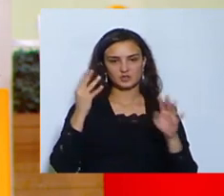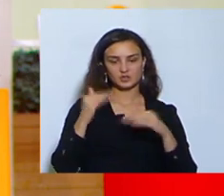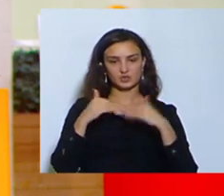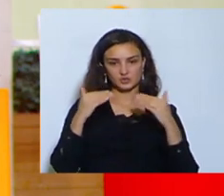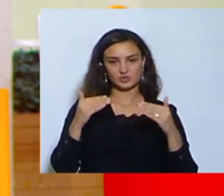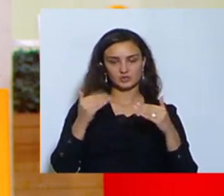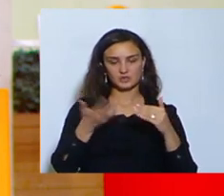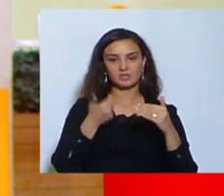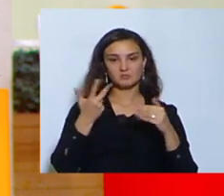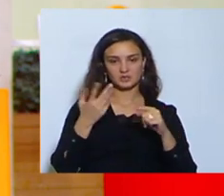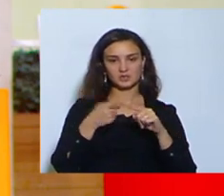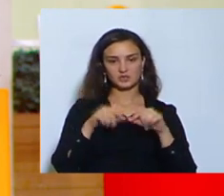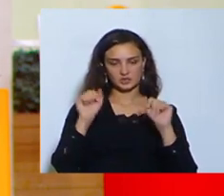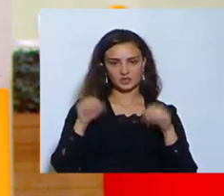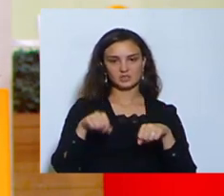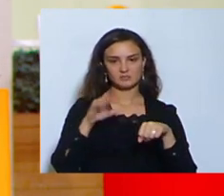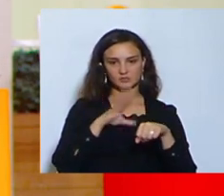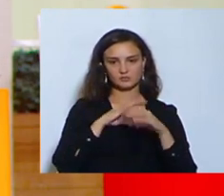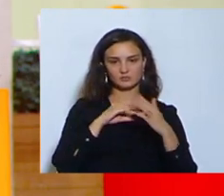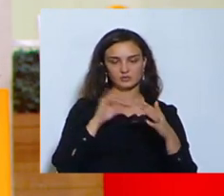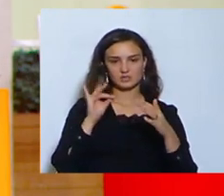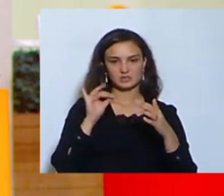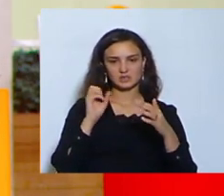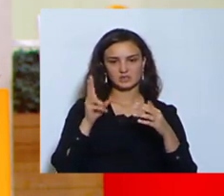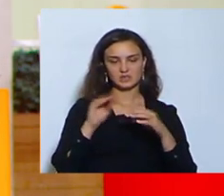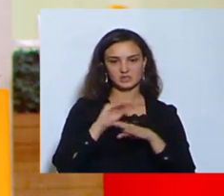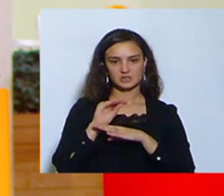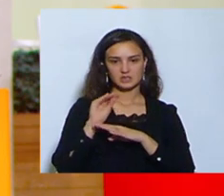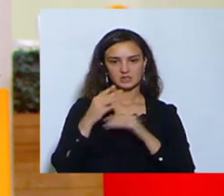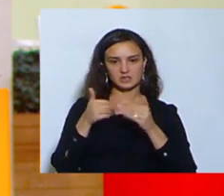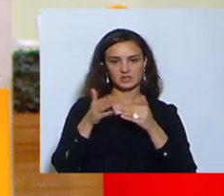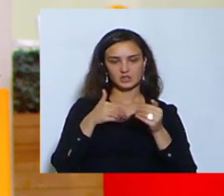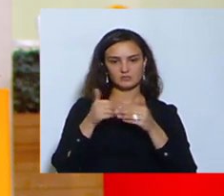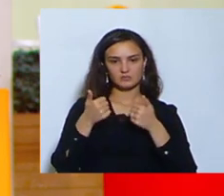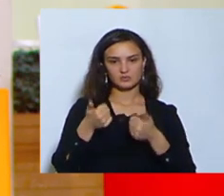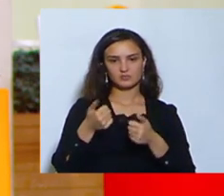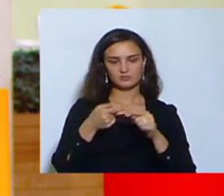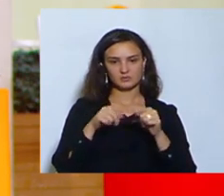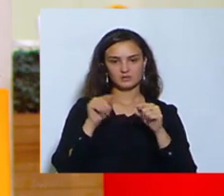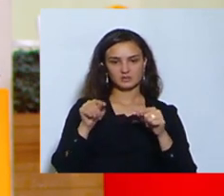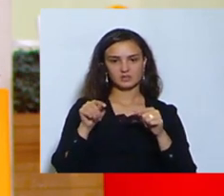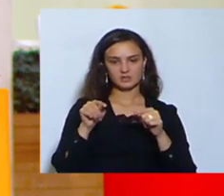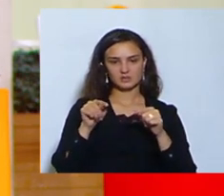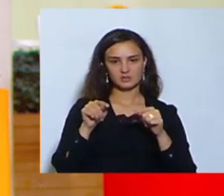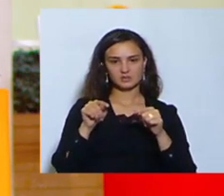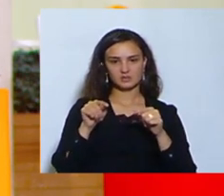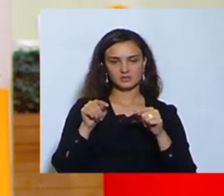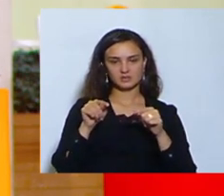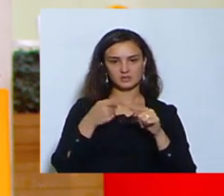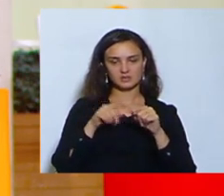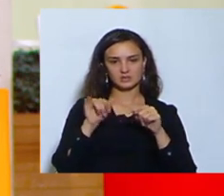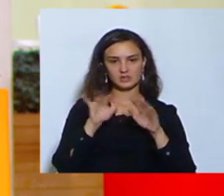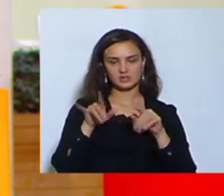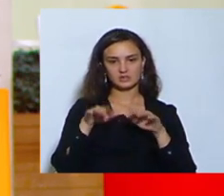წამოწეული, რამდენად შეიძლება იყოს რისკის ზრდის ხელშემწყობი, ეს ქმნის თუ არა იქ